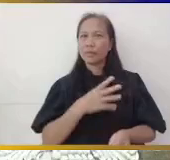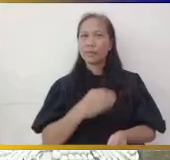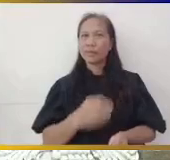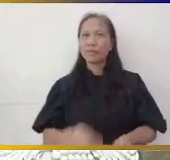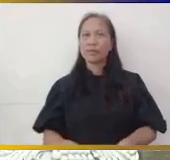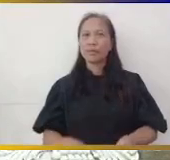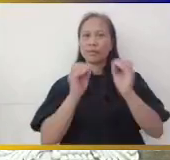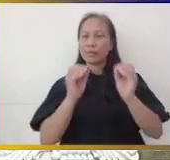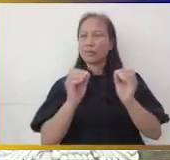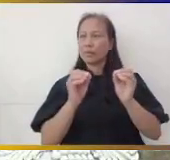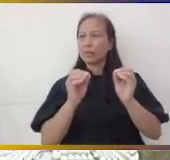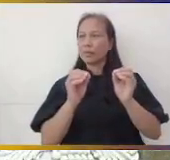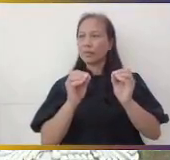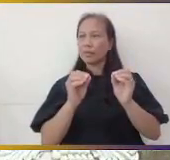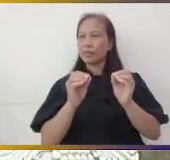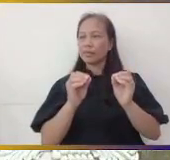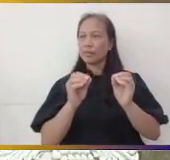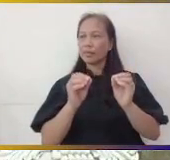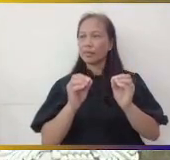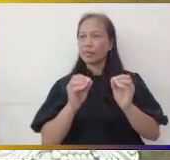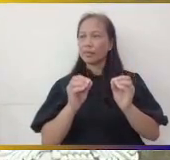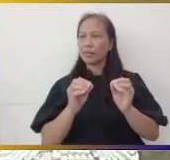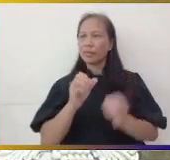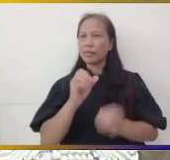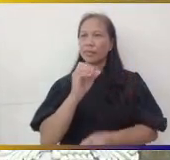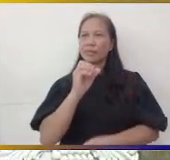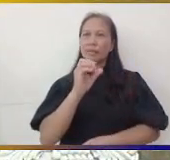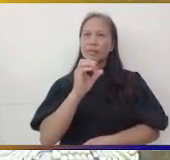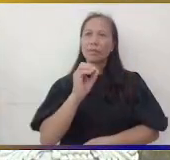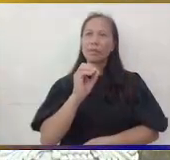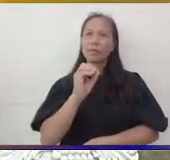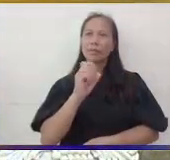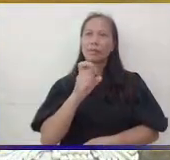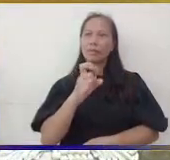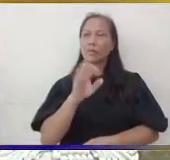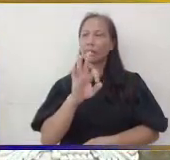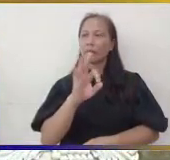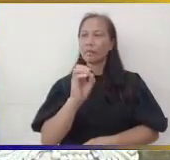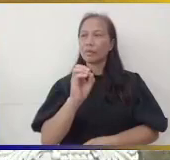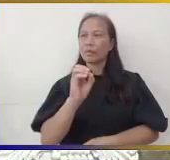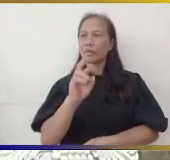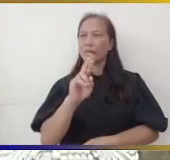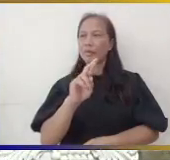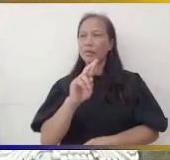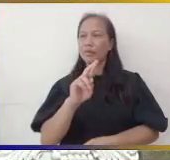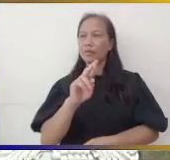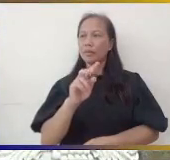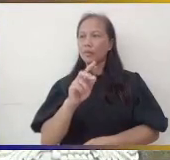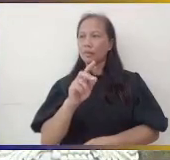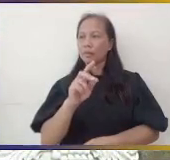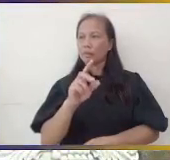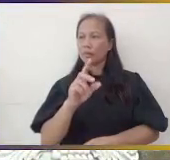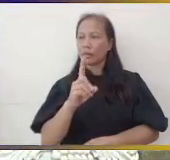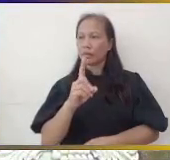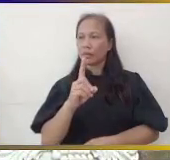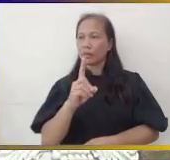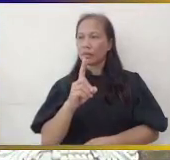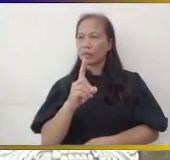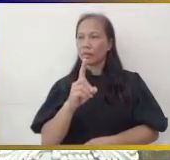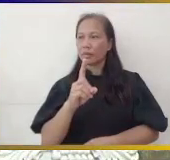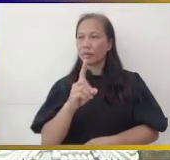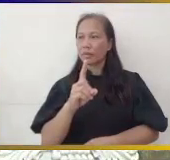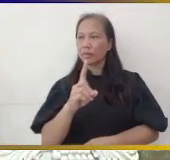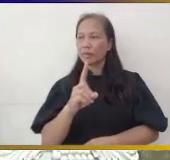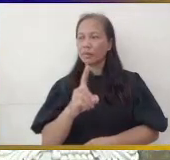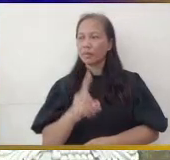of lectures at Oxford denying The supreme power of the papacy